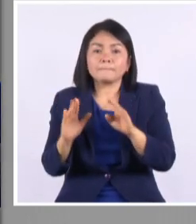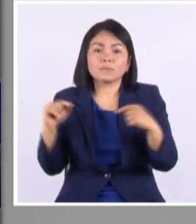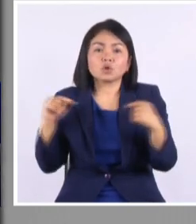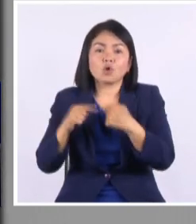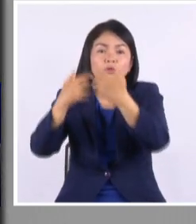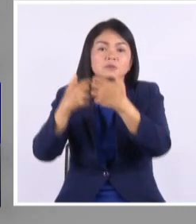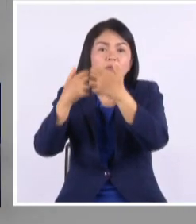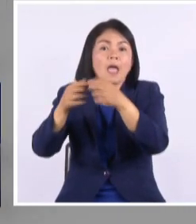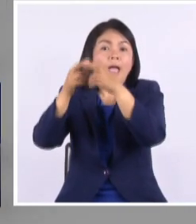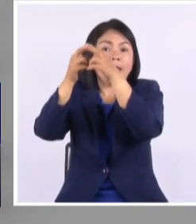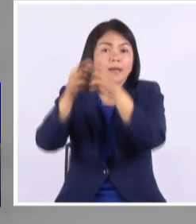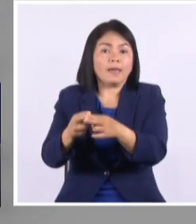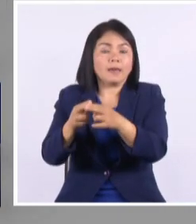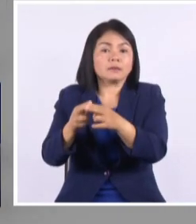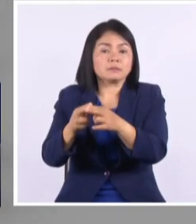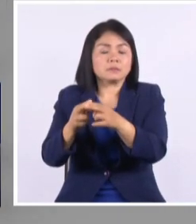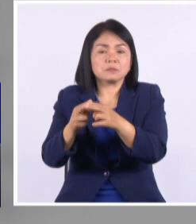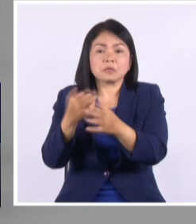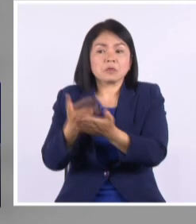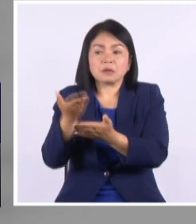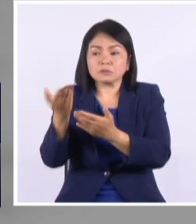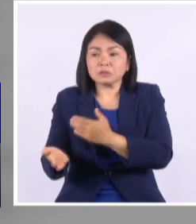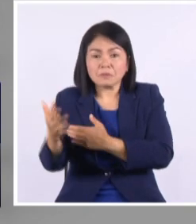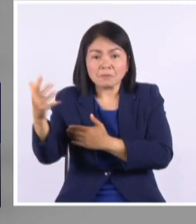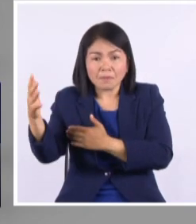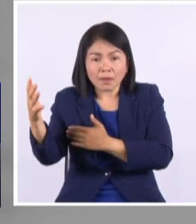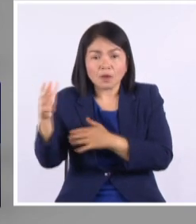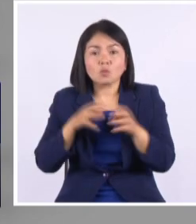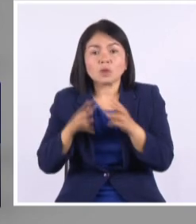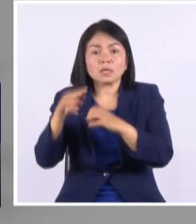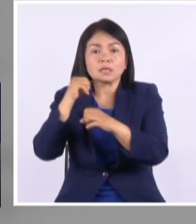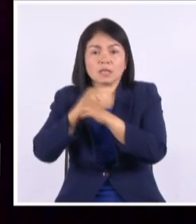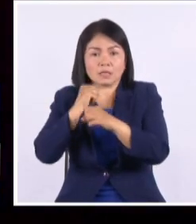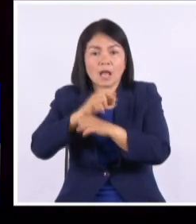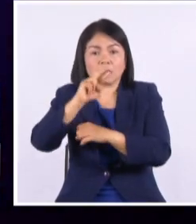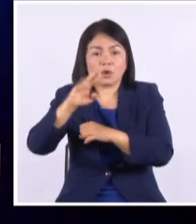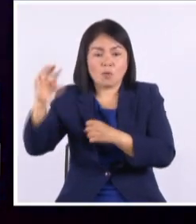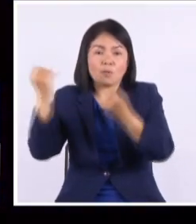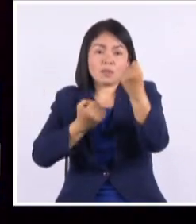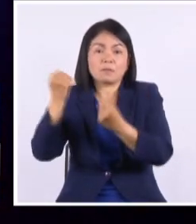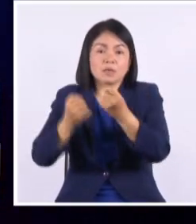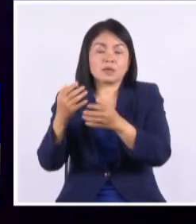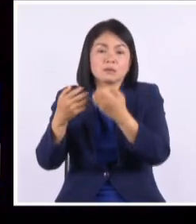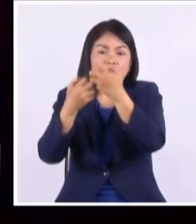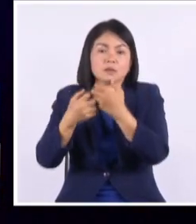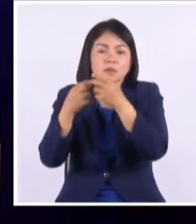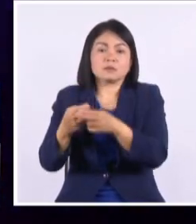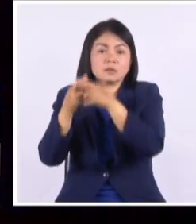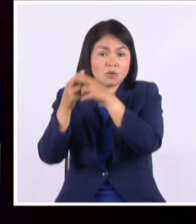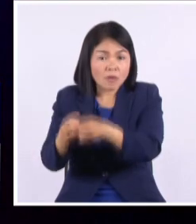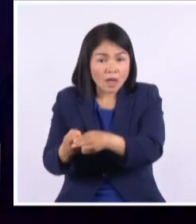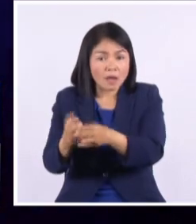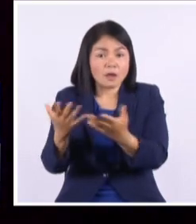Packageที่จะทำให้เธอนั้นทำงานได้อย่างมีศักยภาพในโหมดการทำงานระบบของขับขี่อัตโนมัติดังกล่าวก่อนหน้านี้นะครับ